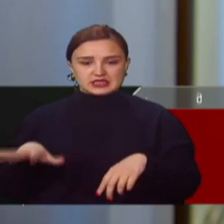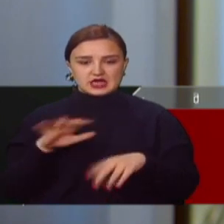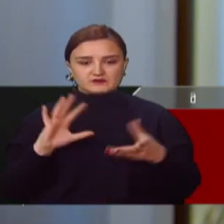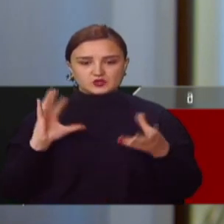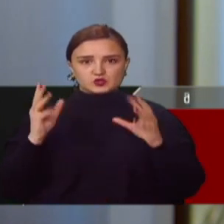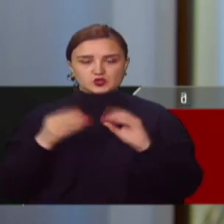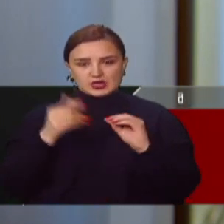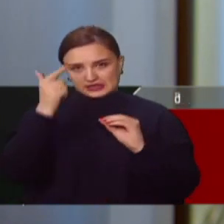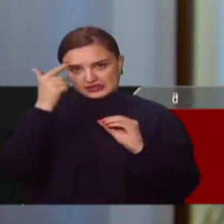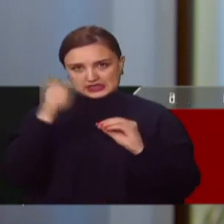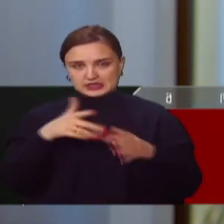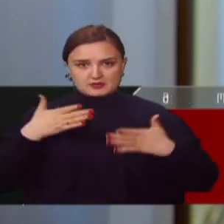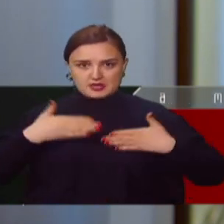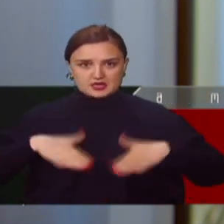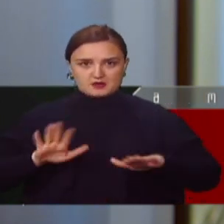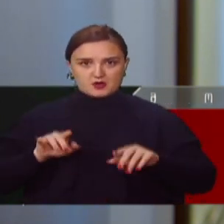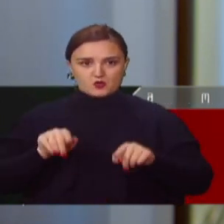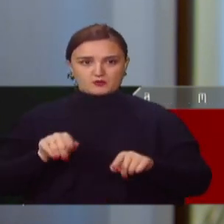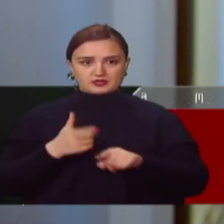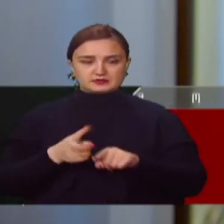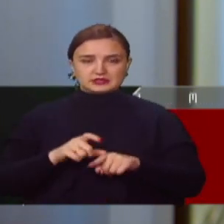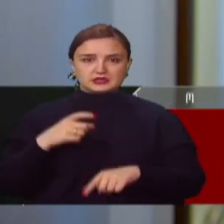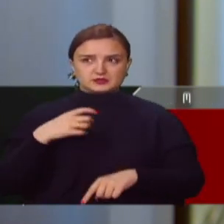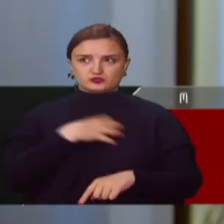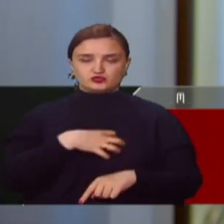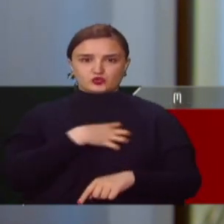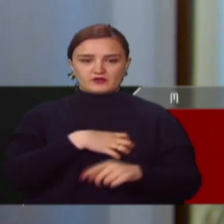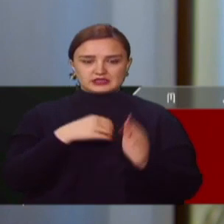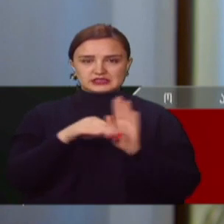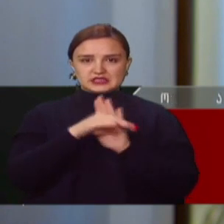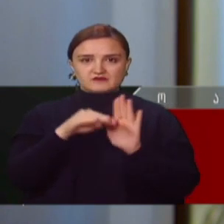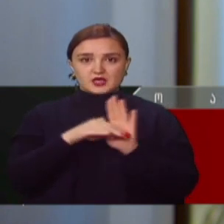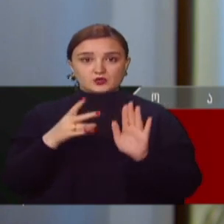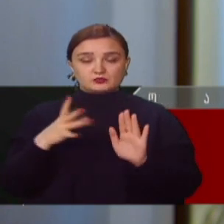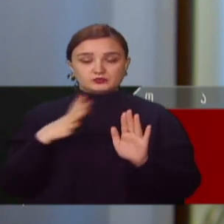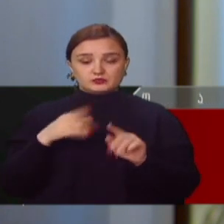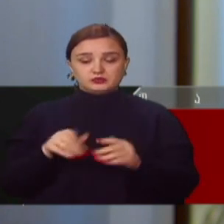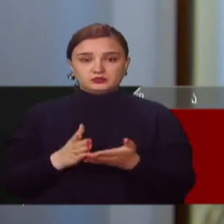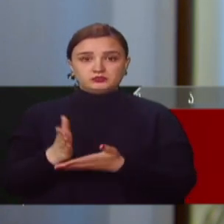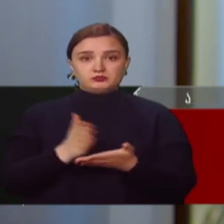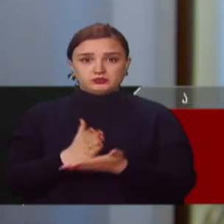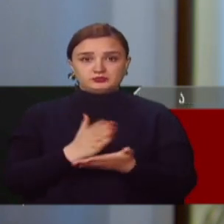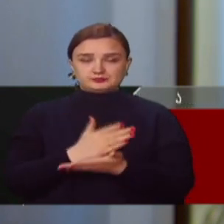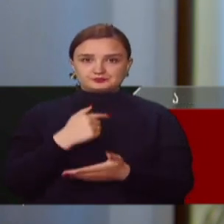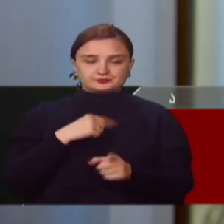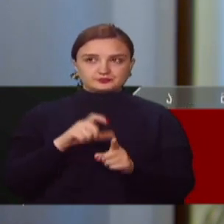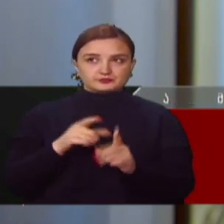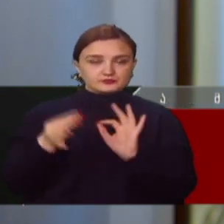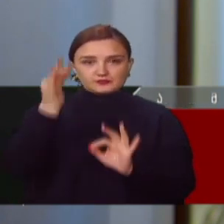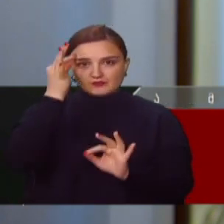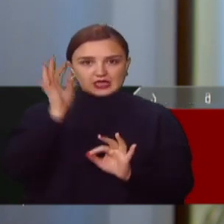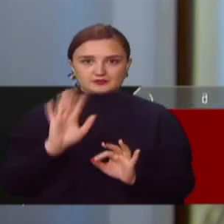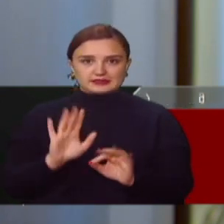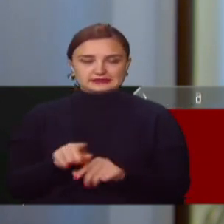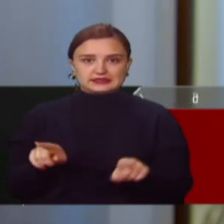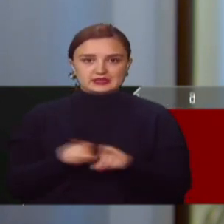ზოგადი განათლება არ აკმაყოფილებს იმ ძალიან მნიშვნელოვან კრიტიკულ ზღვარს, რომელიც უნდა იყოს. ამ მიმართულებით მე არ მახსენდება